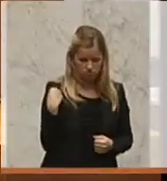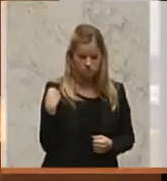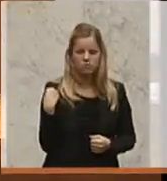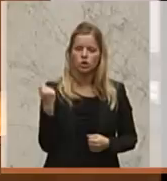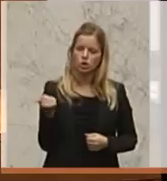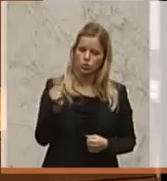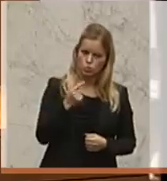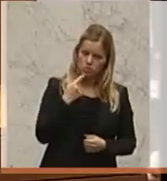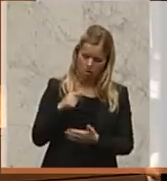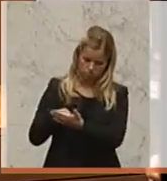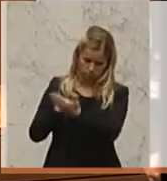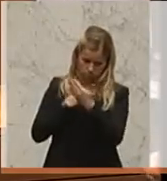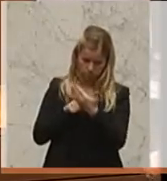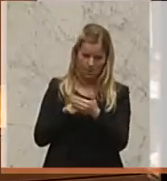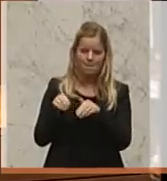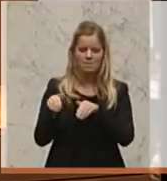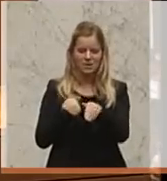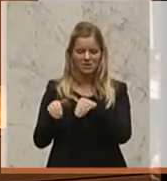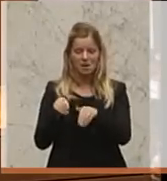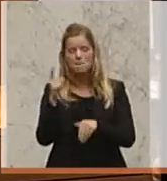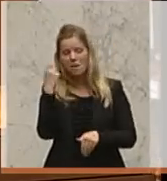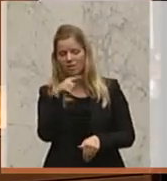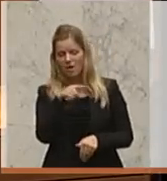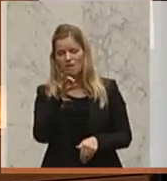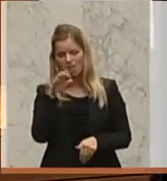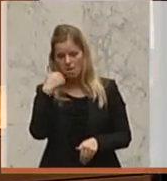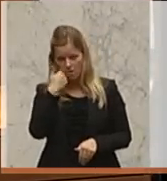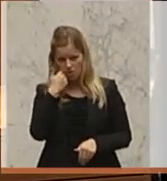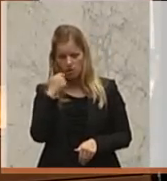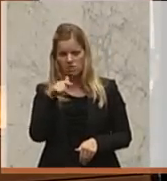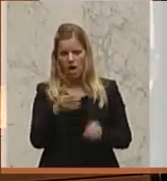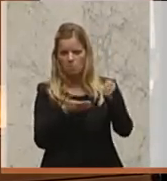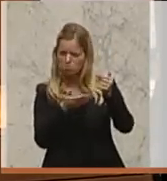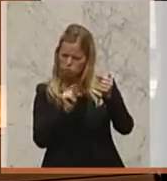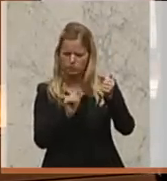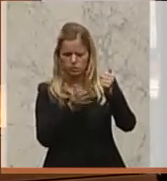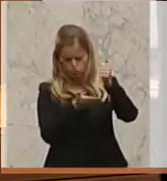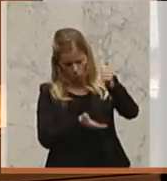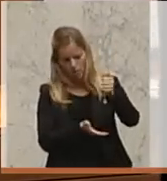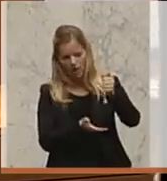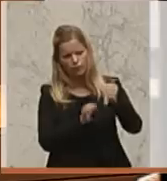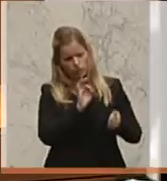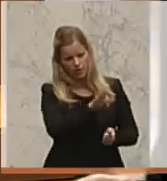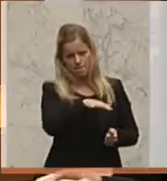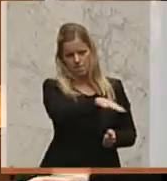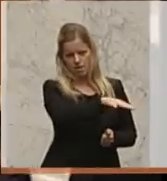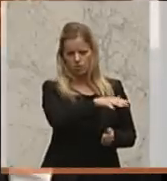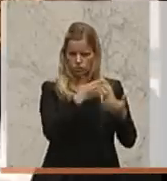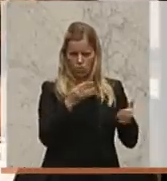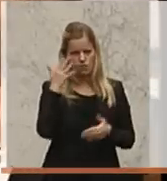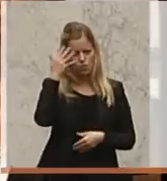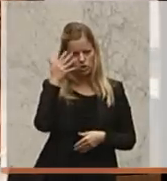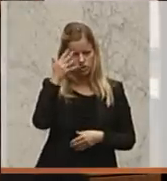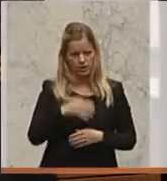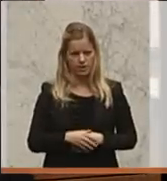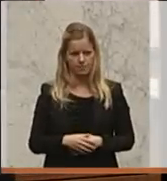dass sich der Minister, er meint Faymann, eine erkleckliche Summe davon für seine Disposition vorstelle. Ich